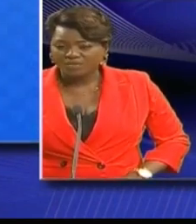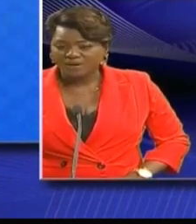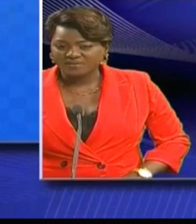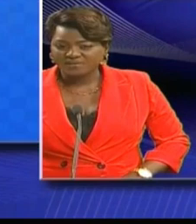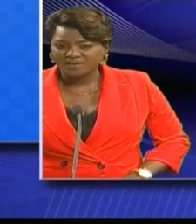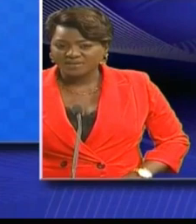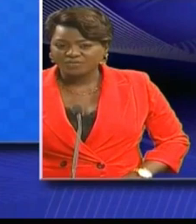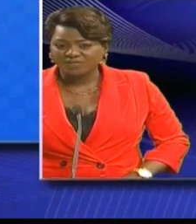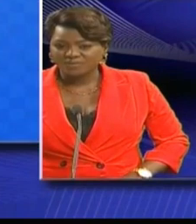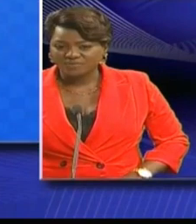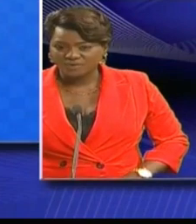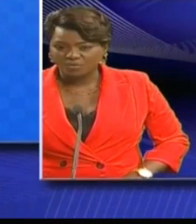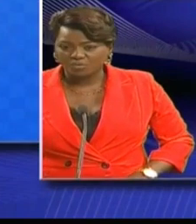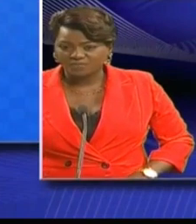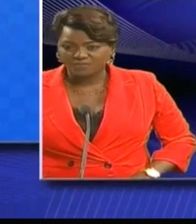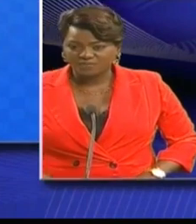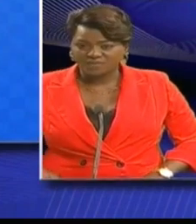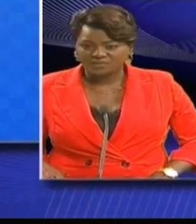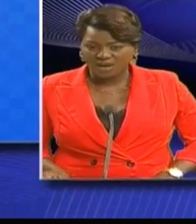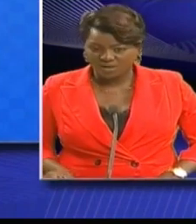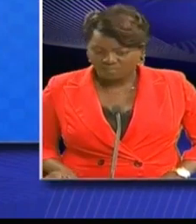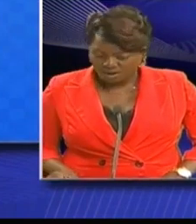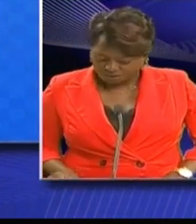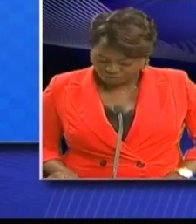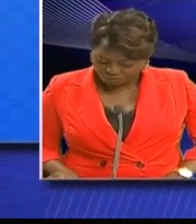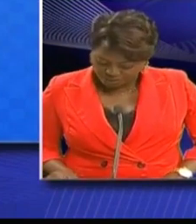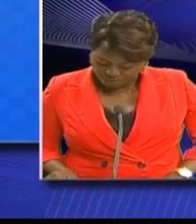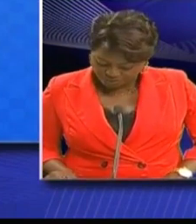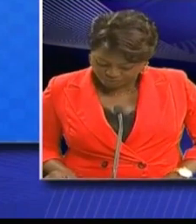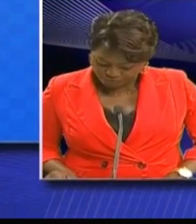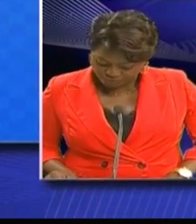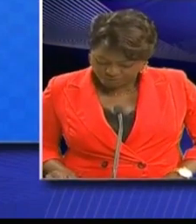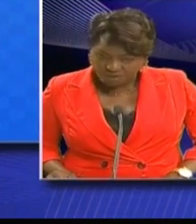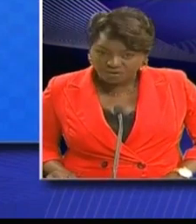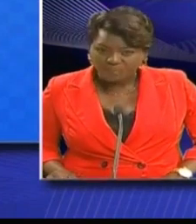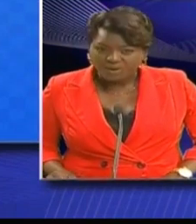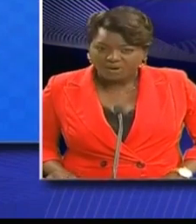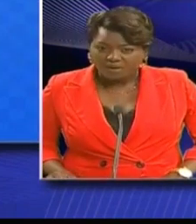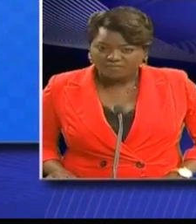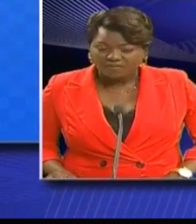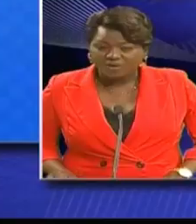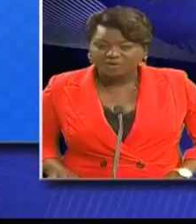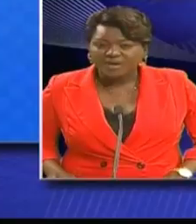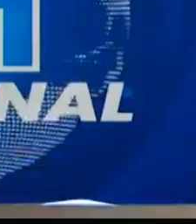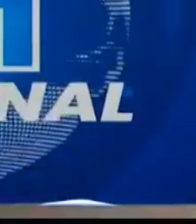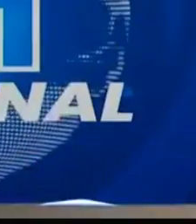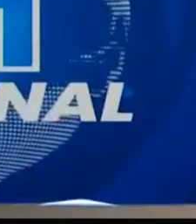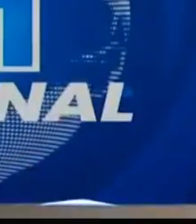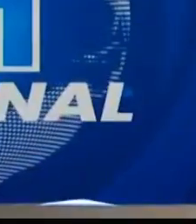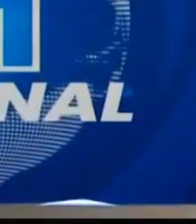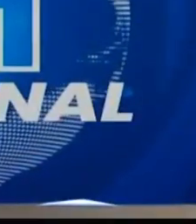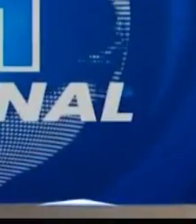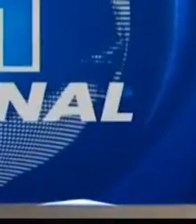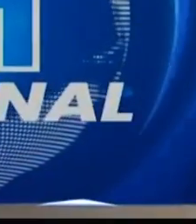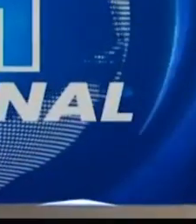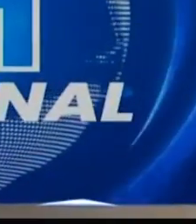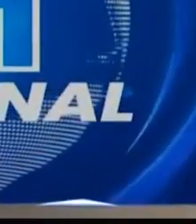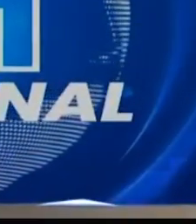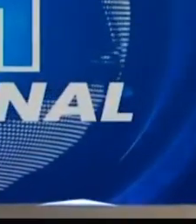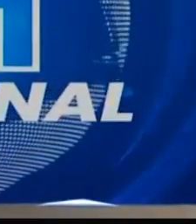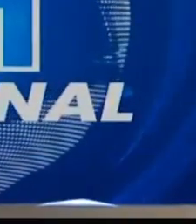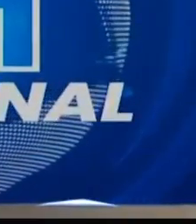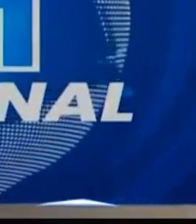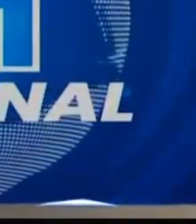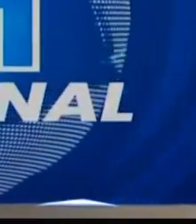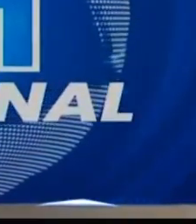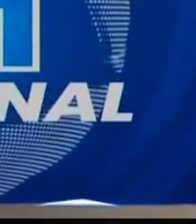République d'organiser et de financer le processus électoral dans le délai constitutionnel. Enfin, contrairement à ce qui a été diffusé dans les réseaux